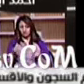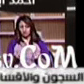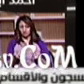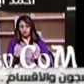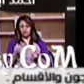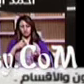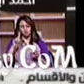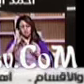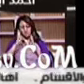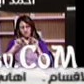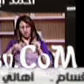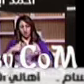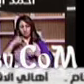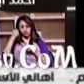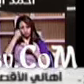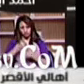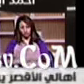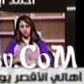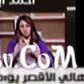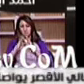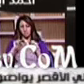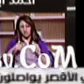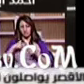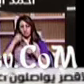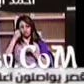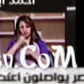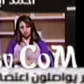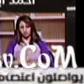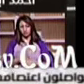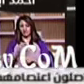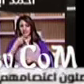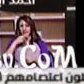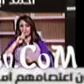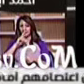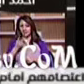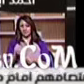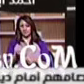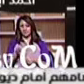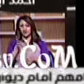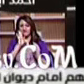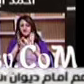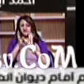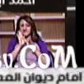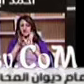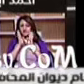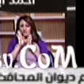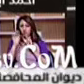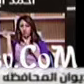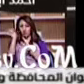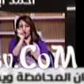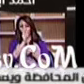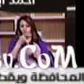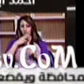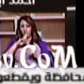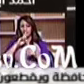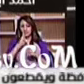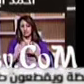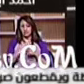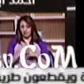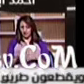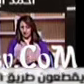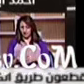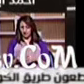لان انا مش هياس وبرده كل ما بتطلعوا علي حاجه على فيسبوك تويتر ما عندهمش غيرهم او جرنال ممكن يكتب ياخد نقلا عن